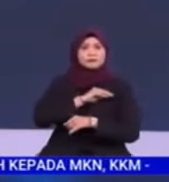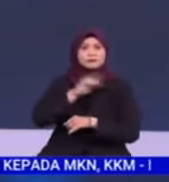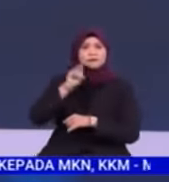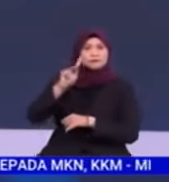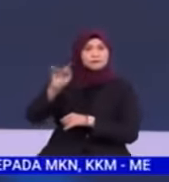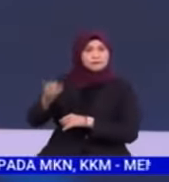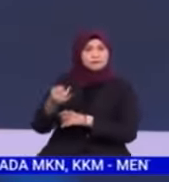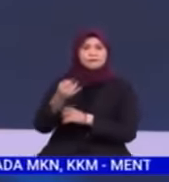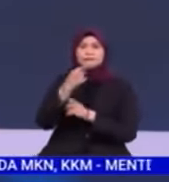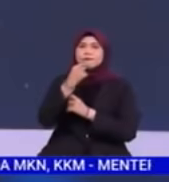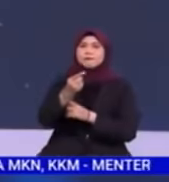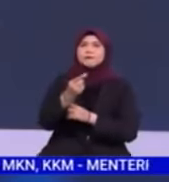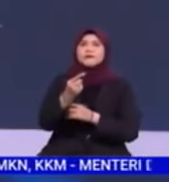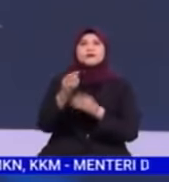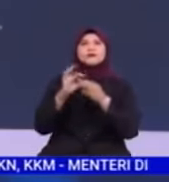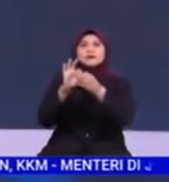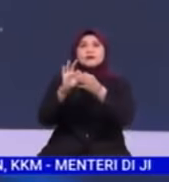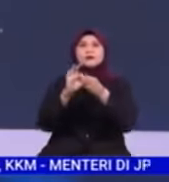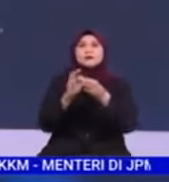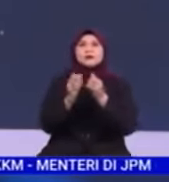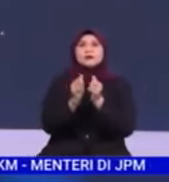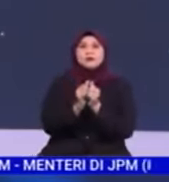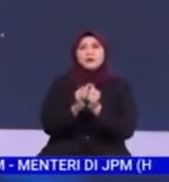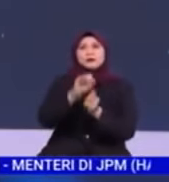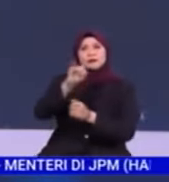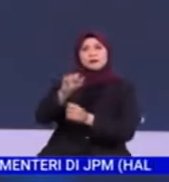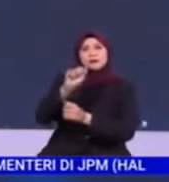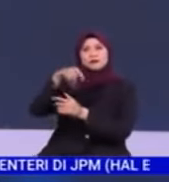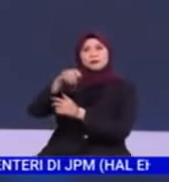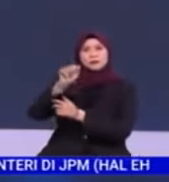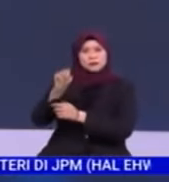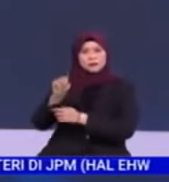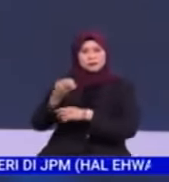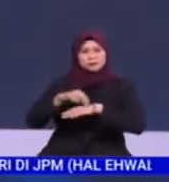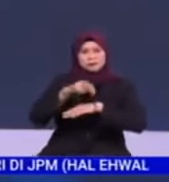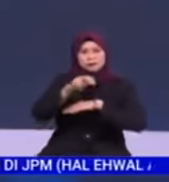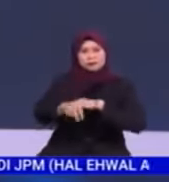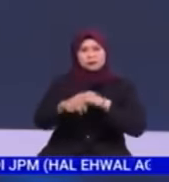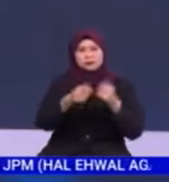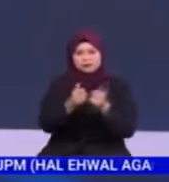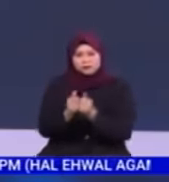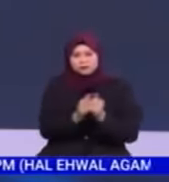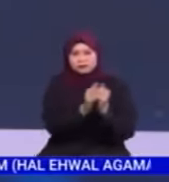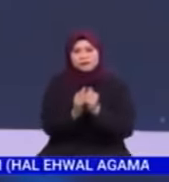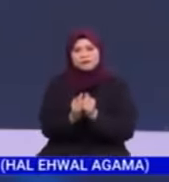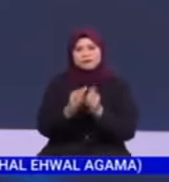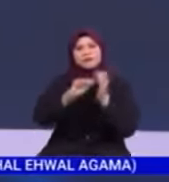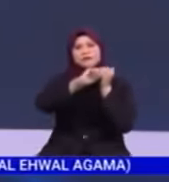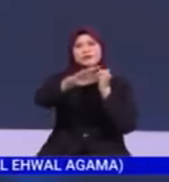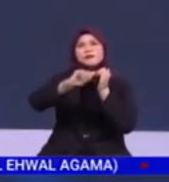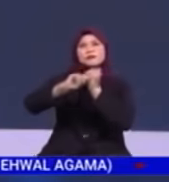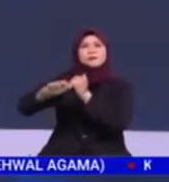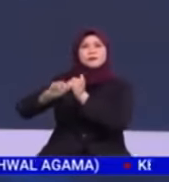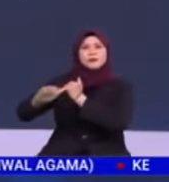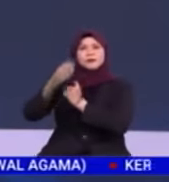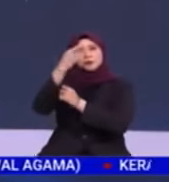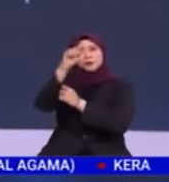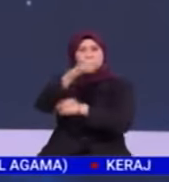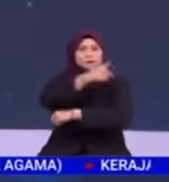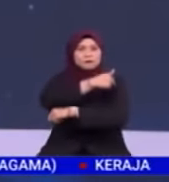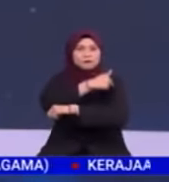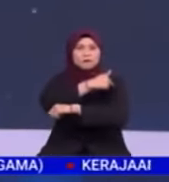dengan kerjasama jabatan penerangan wilayah Persekutuan joint venture on Padang melaksanakan Champion pendaftaran vaksin komplit